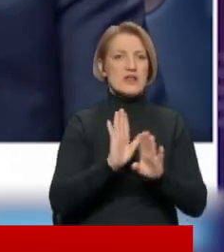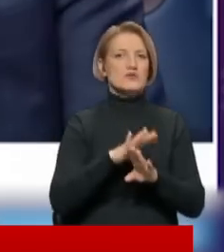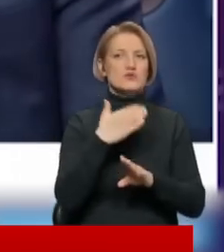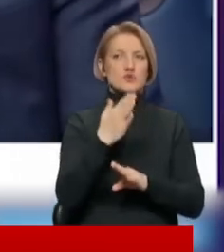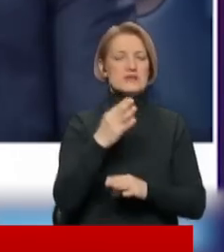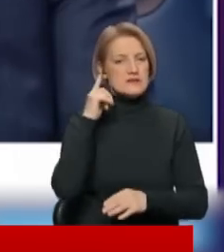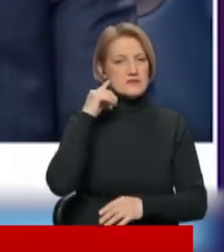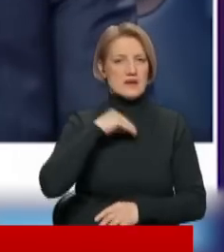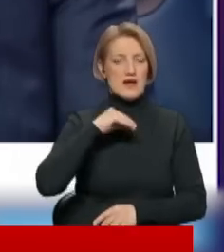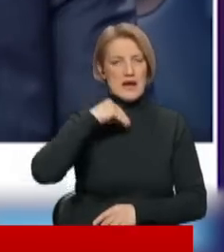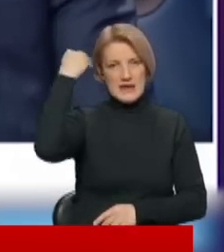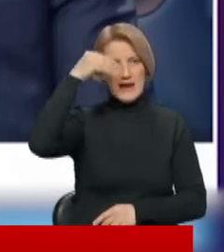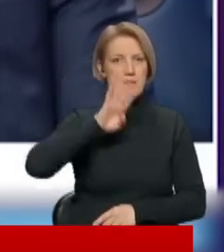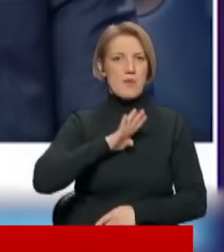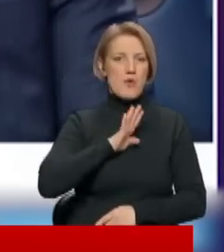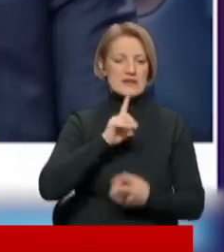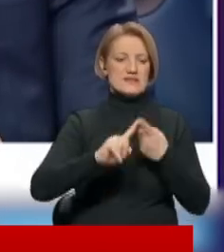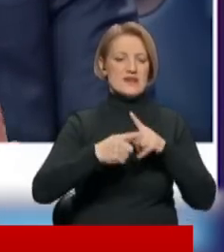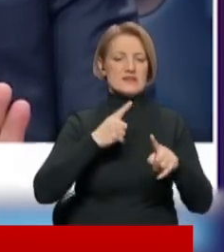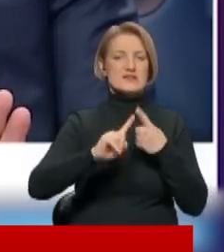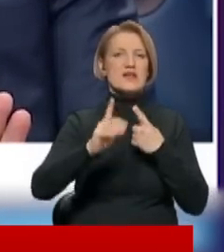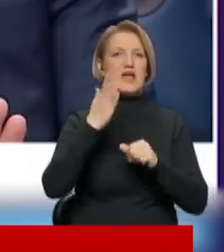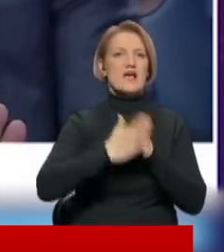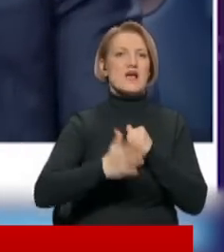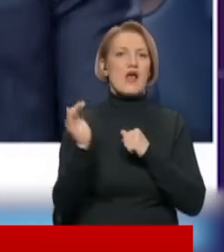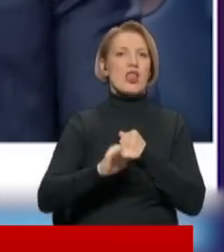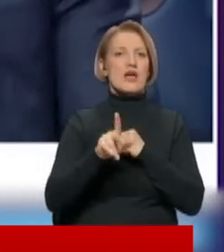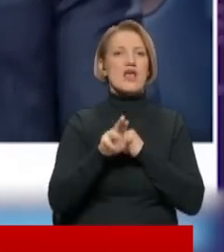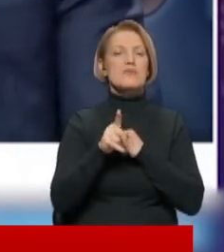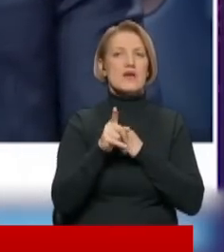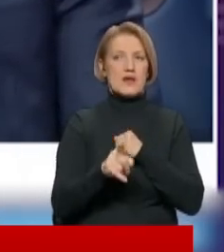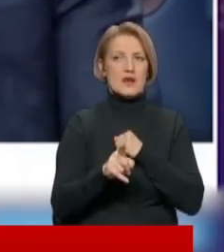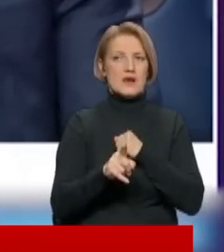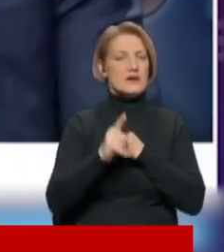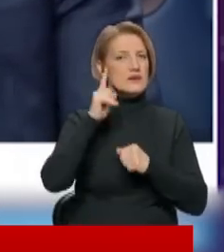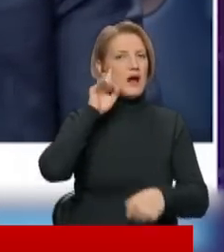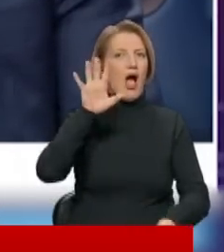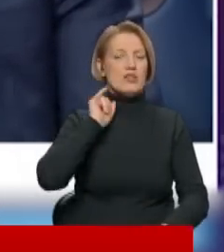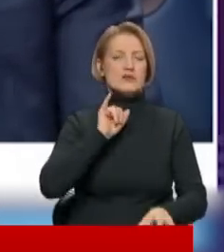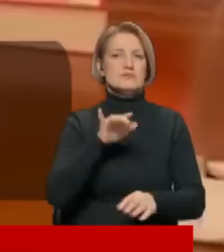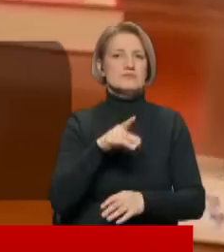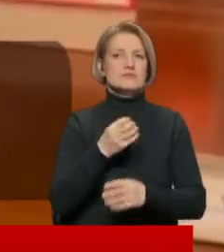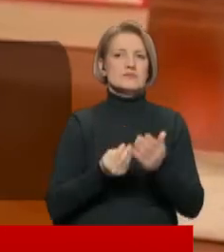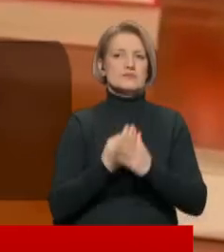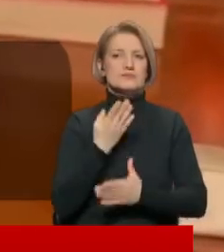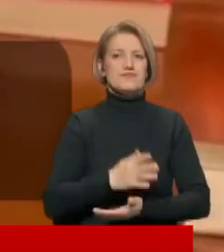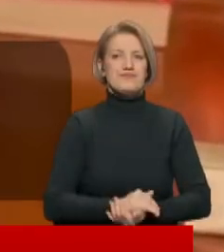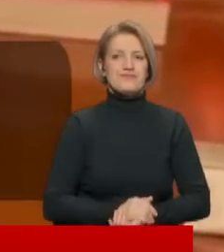sanki İmamoğlu'na siyasi yasak gelmiş gibi bir algı oluşturdular